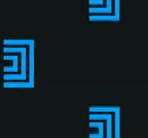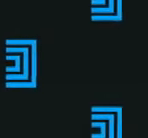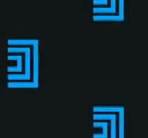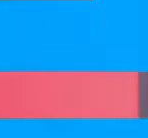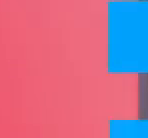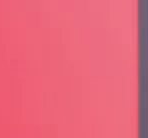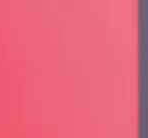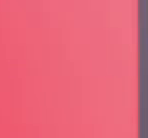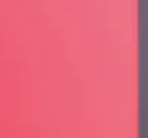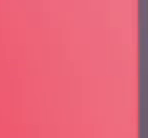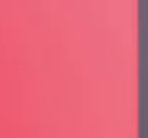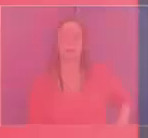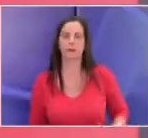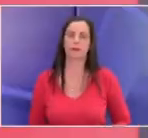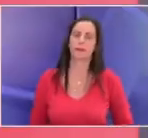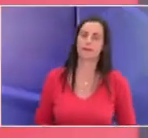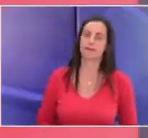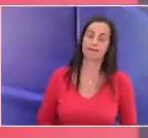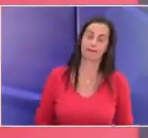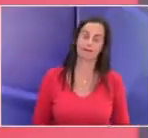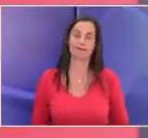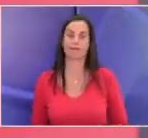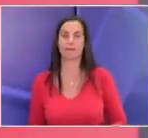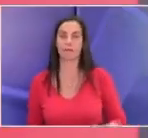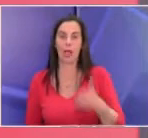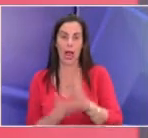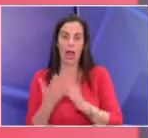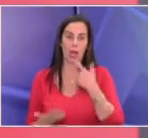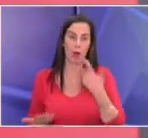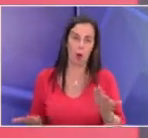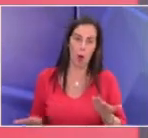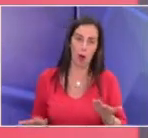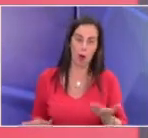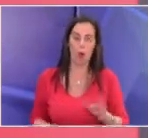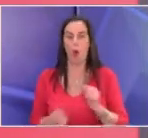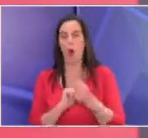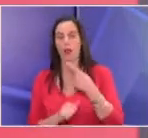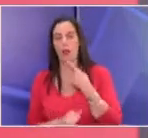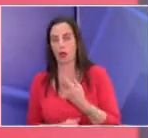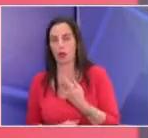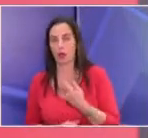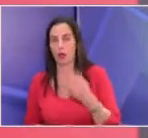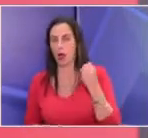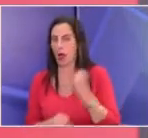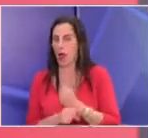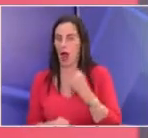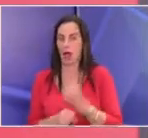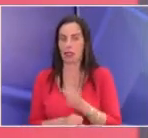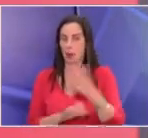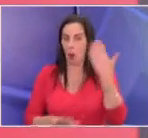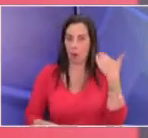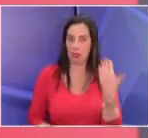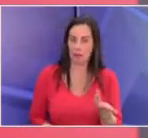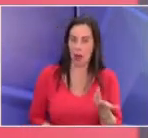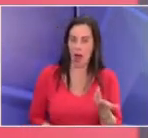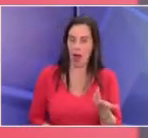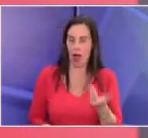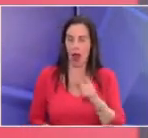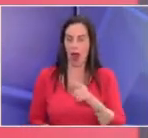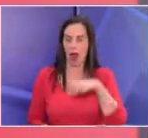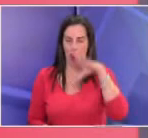עכשיו אלף. אלף האלו, אבל זה לא סוף הפסוק. זה לא סוף פסוק. אבל גם אלה שהשתחררו, אלה שמילה היו אמורים להשתחרר בקרוב. מה זאת אומרת? כן,